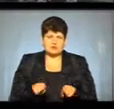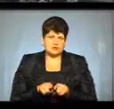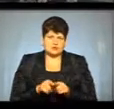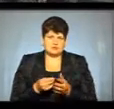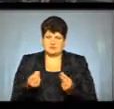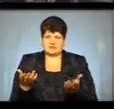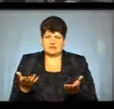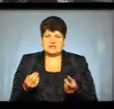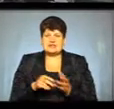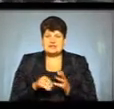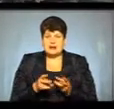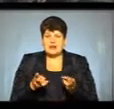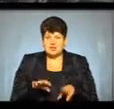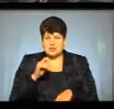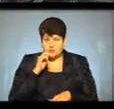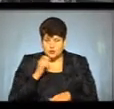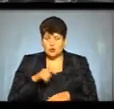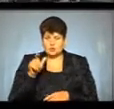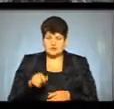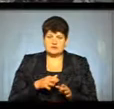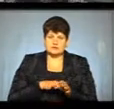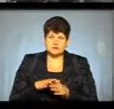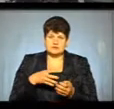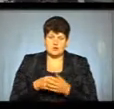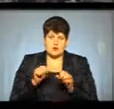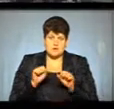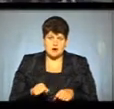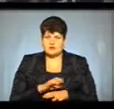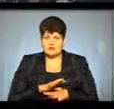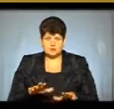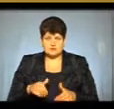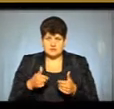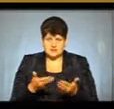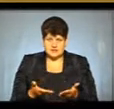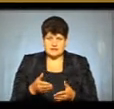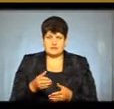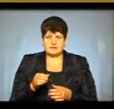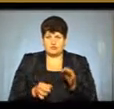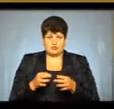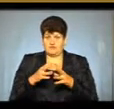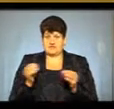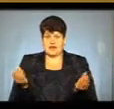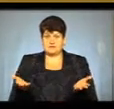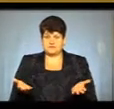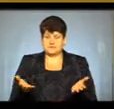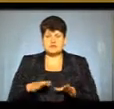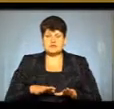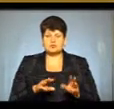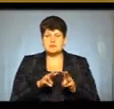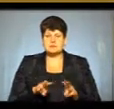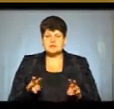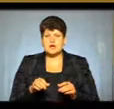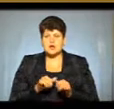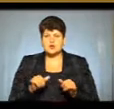лишається в Україні, людина реалізувала своє право, не буде звертатися в Європейський суд, і все. Заступник міністра розвитку економіки, торгівлі та